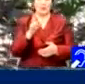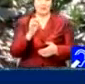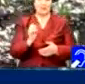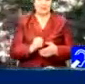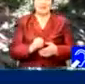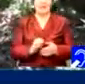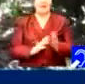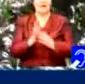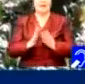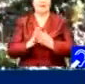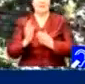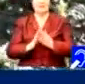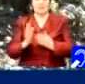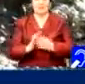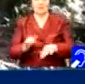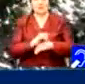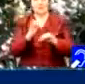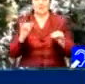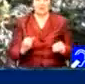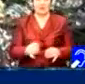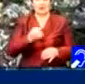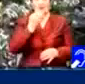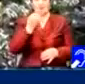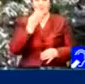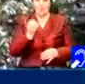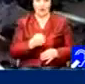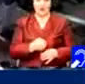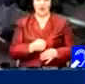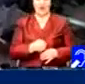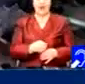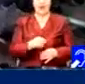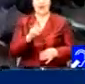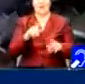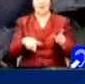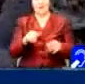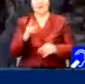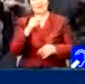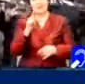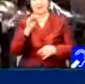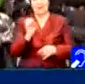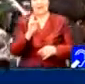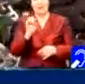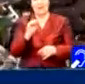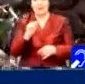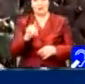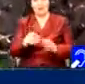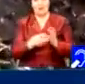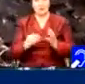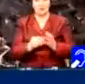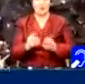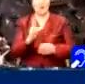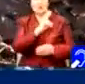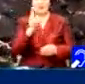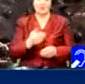condițiile necesare creșterii și dezvoltării florilor, mai precis un drenaj foarte bun al solului. Cei care vor să ajungă